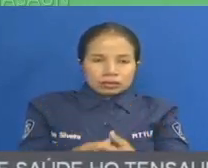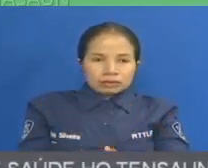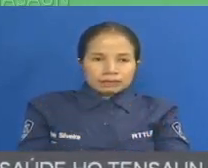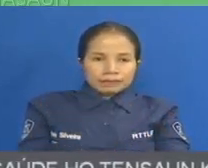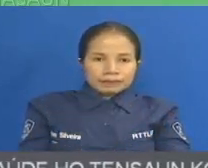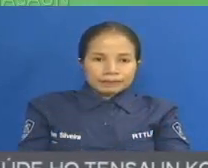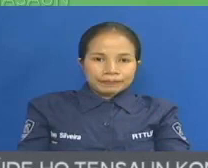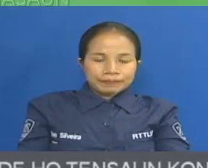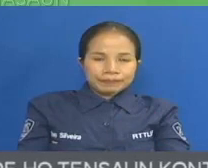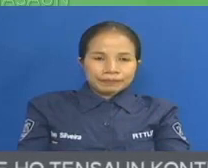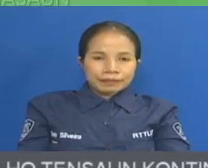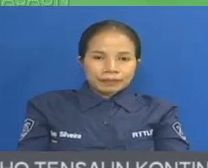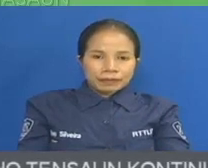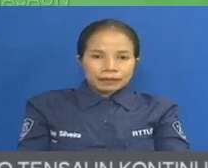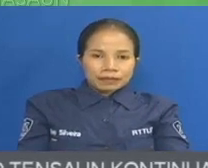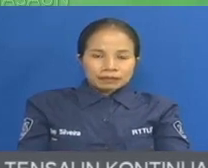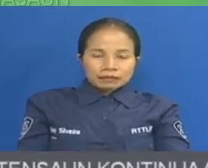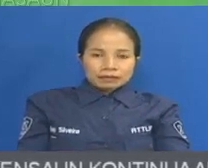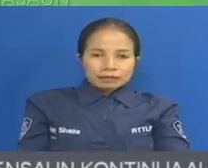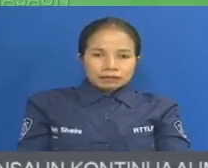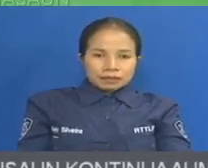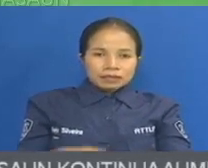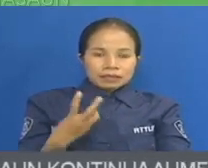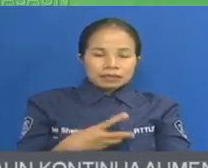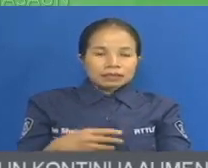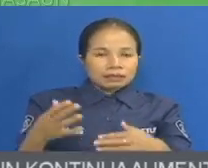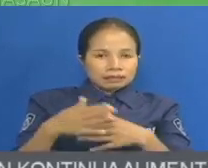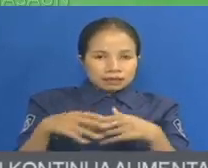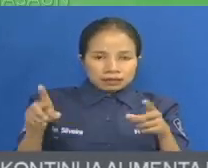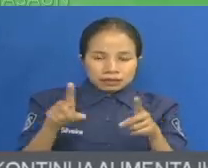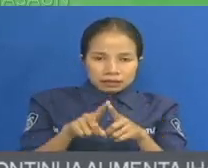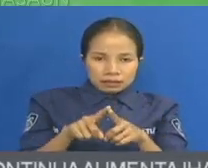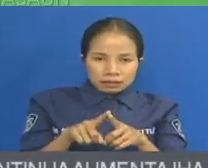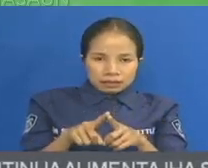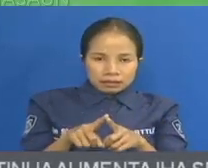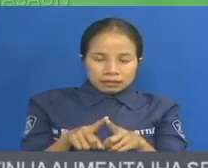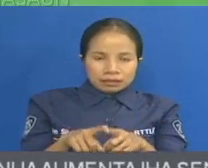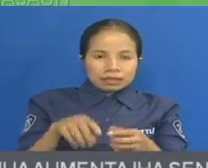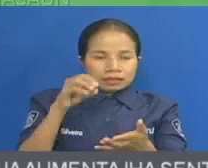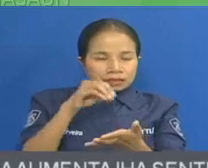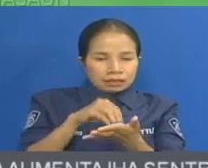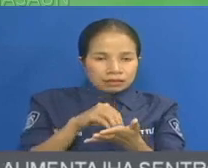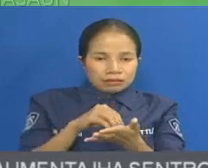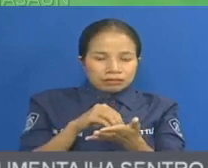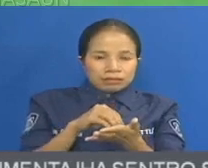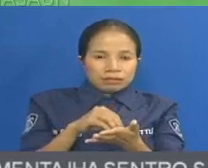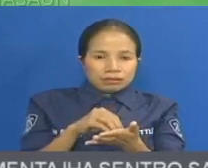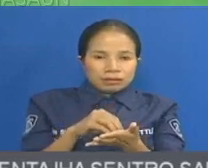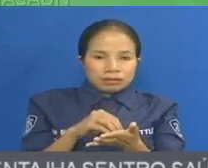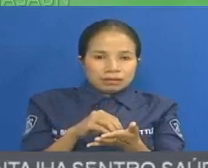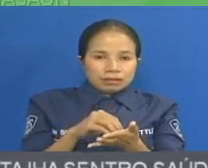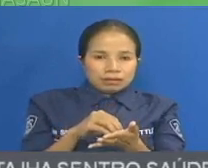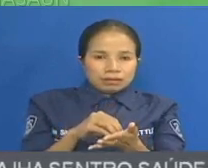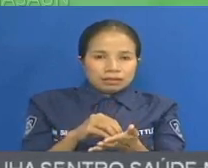suku wagia. Ya sana kena kita tetesi, asal tanya tahan fuan animal lebih kita tahu yang luar. Ya sana kena